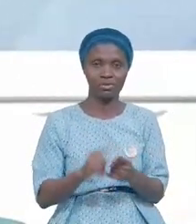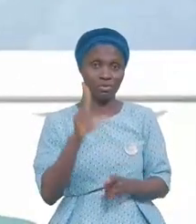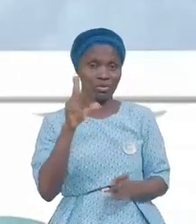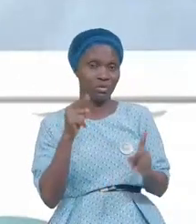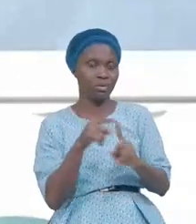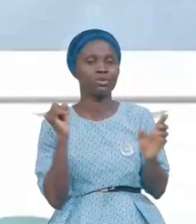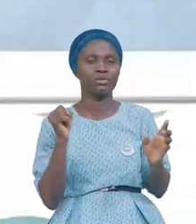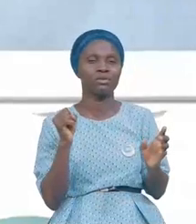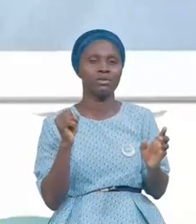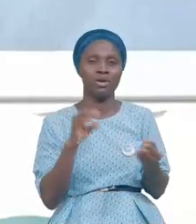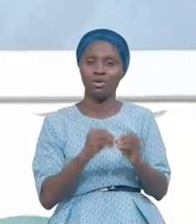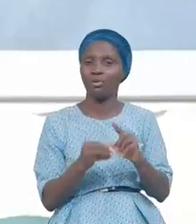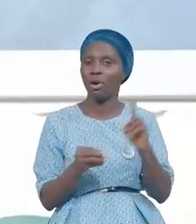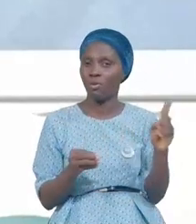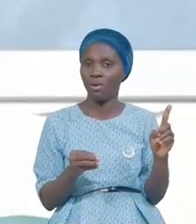comprendre. Premièrement,